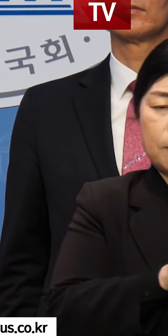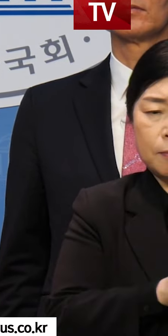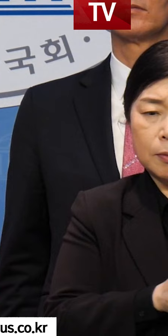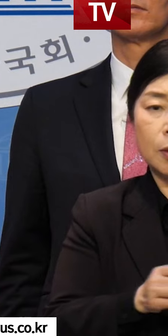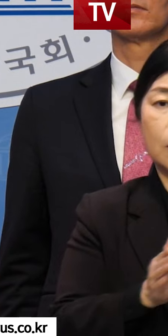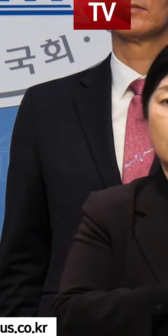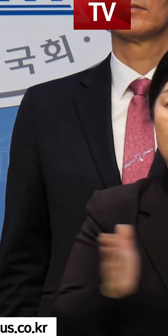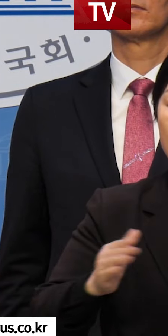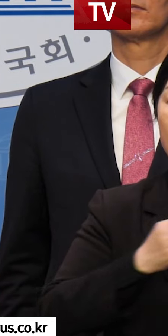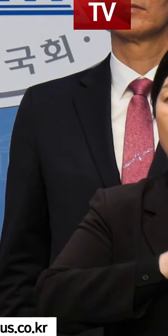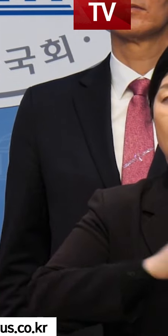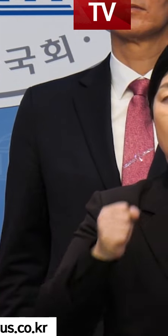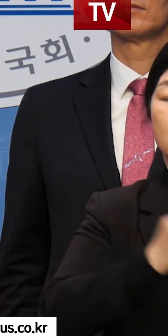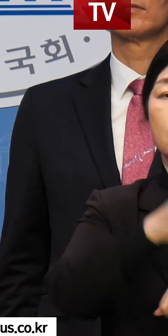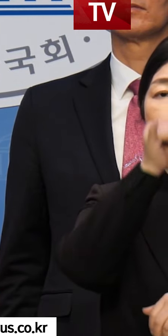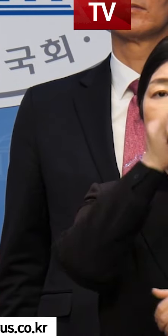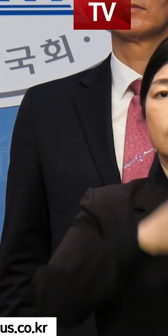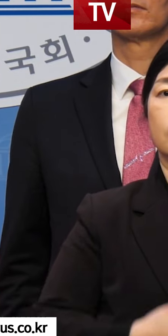박차를 가하고 있습니다.